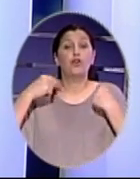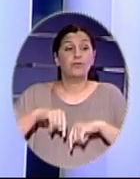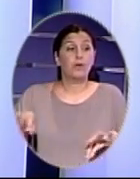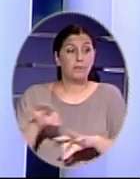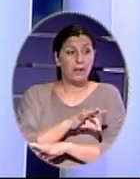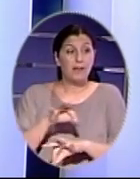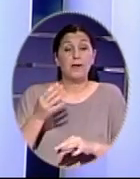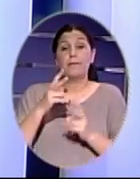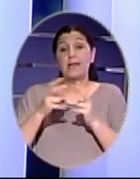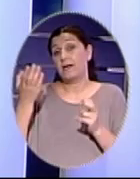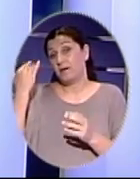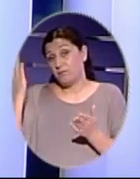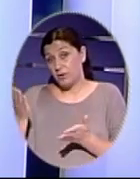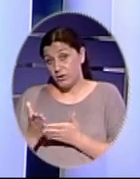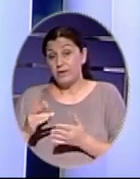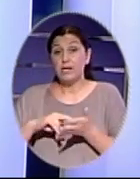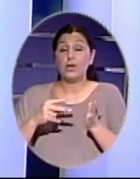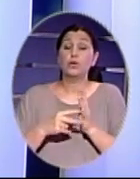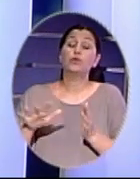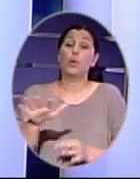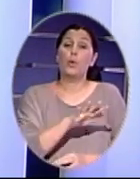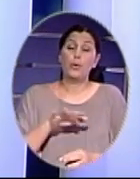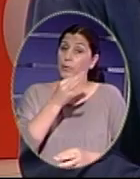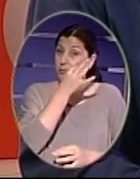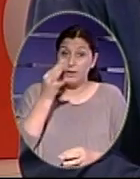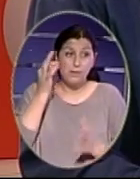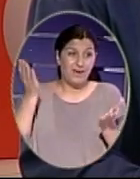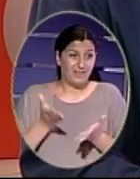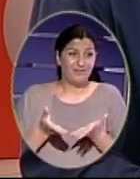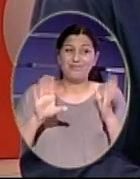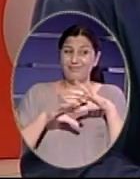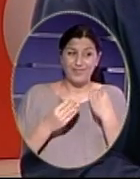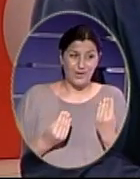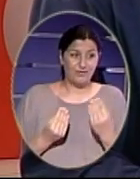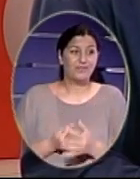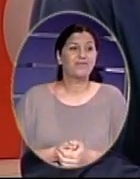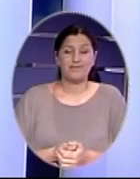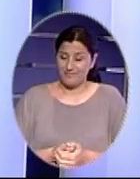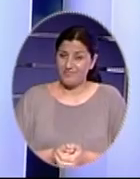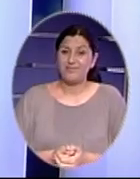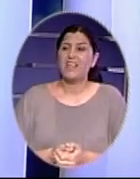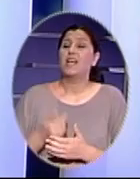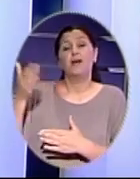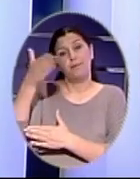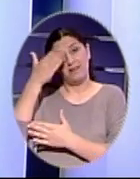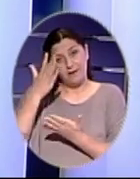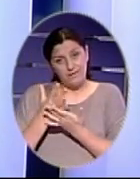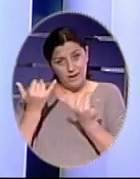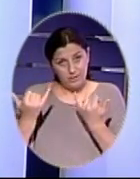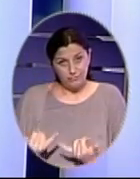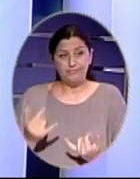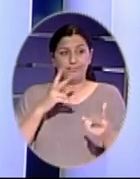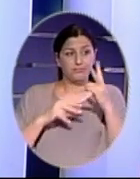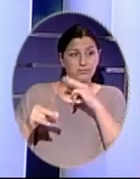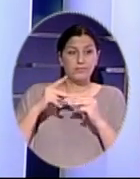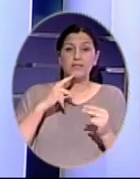לשעבר מהנדס העיר באר שבע ומי שתכנן שכונות בדואיות רבות בנגב. ערב טוב לך אלי. ערב טוב מורן. המדינה התכנסה היום לדון